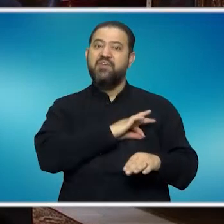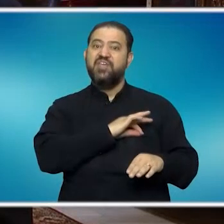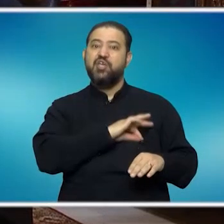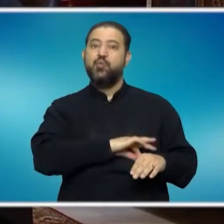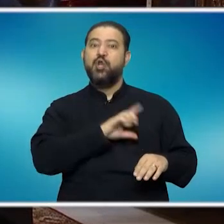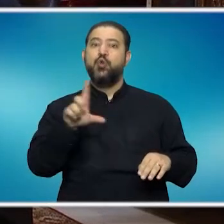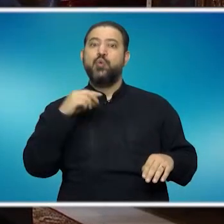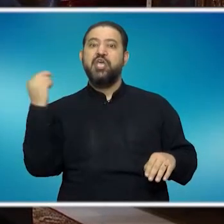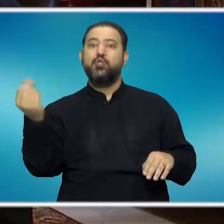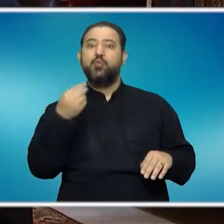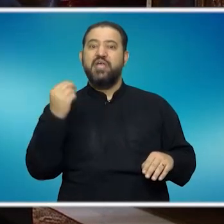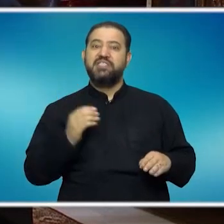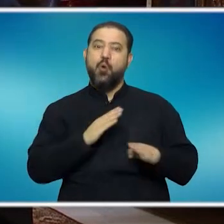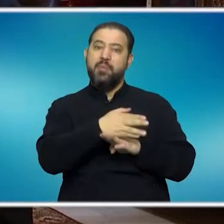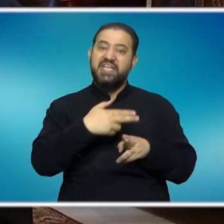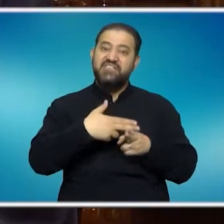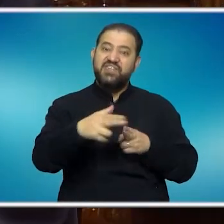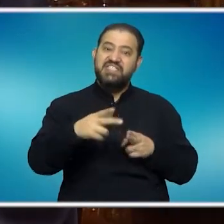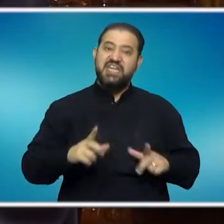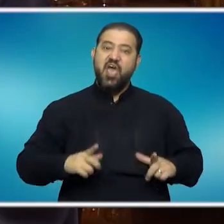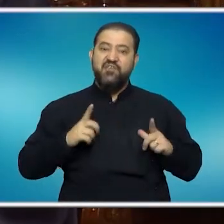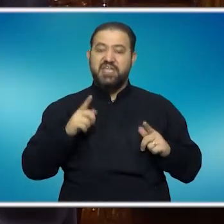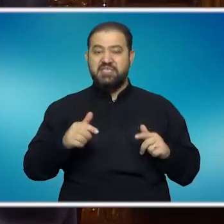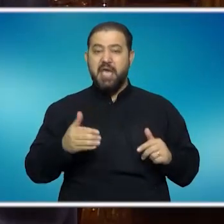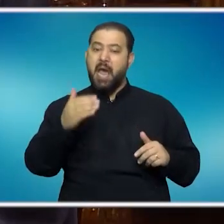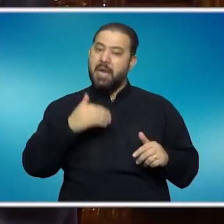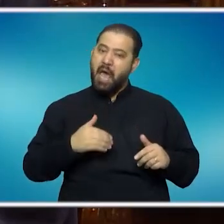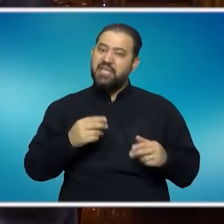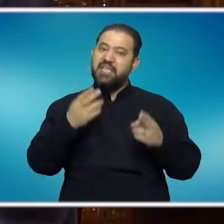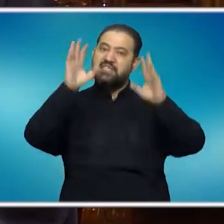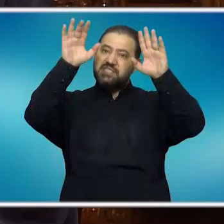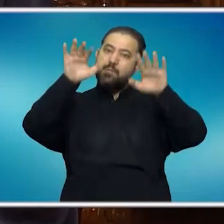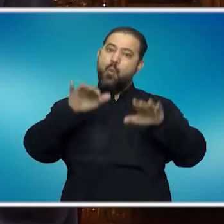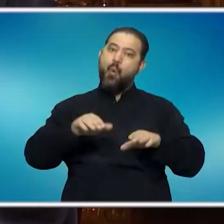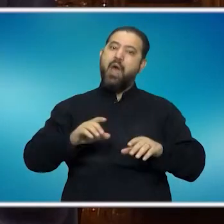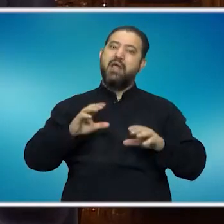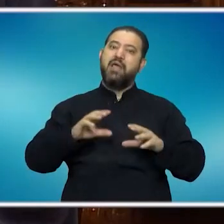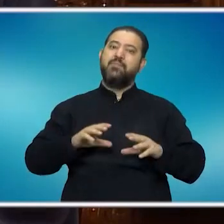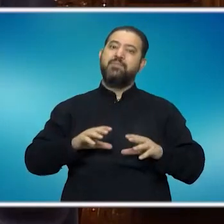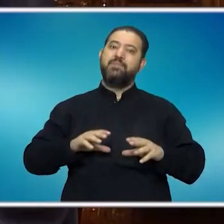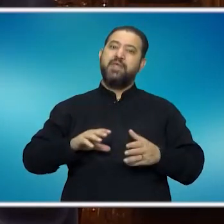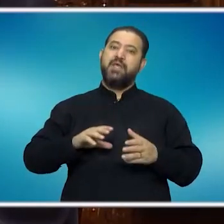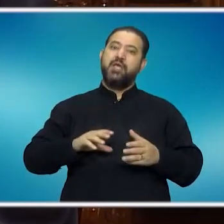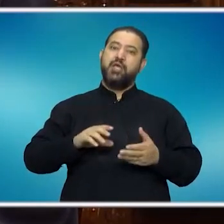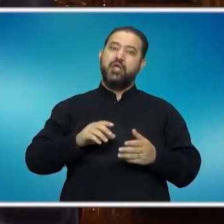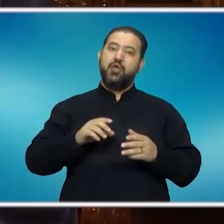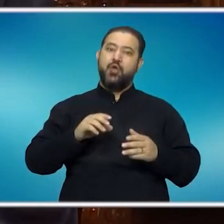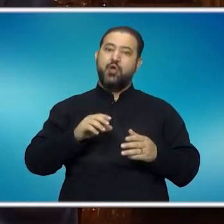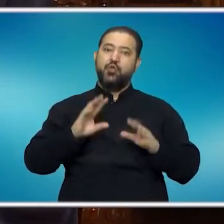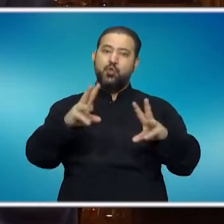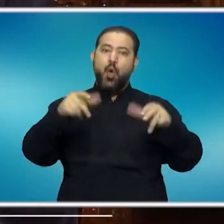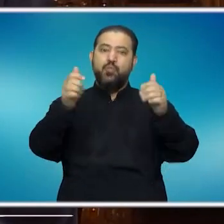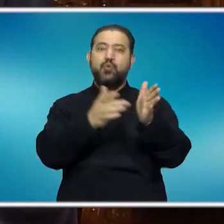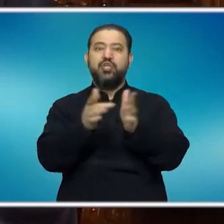aceasta, știți, prin sfințenia vieții ei, atât cât avea până să se coboare el, că ați vorbit de templu, ea a fost închinată de